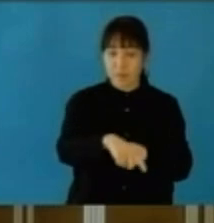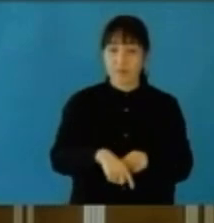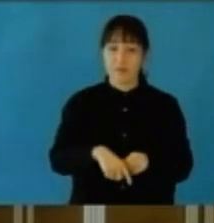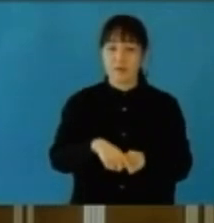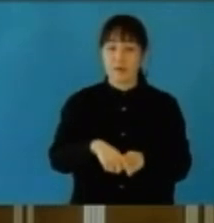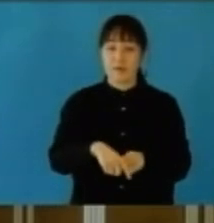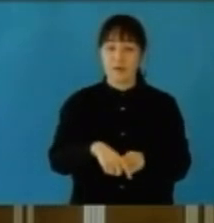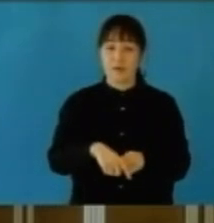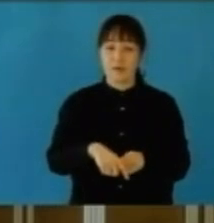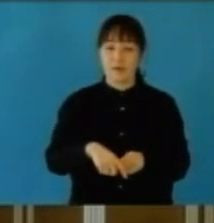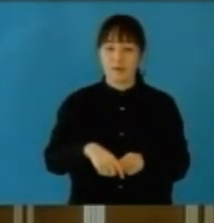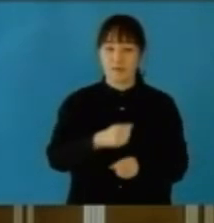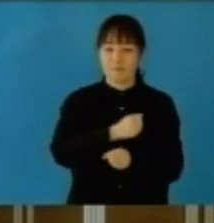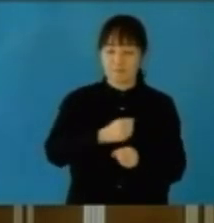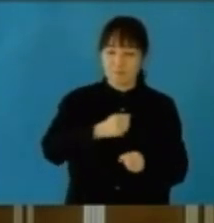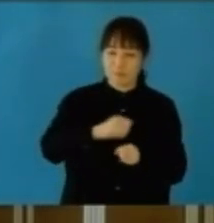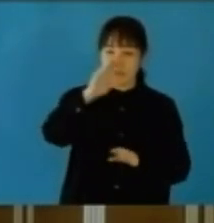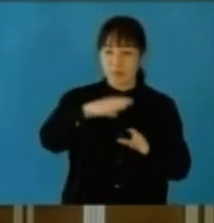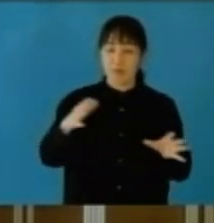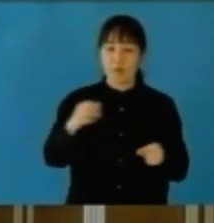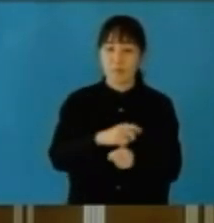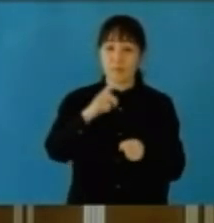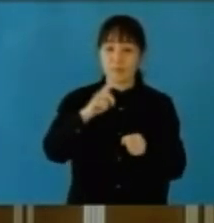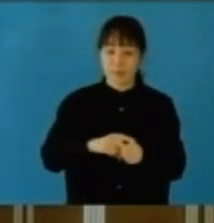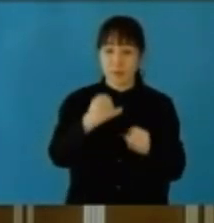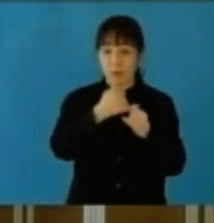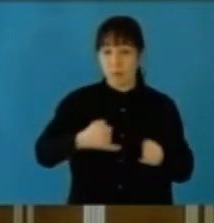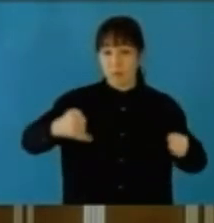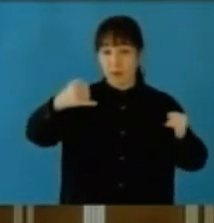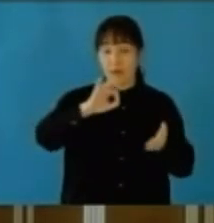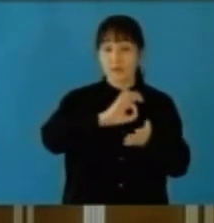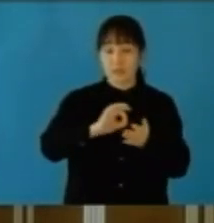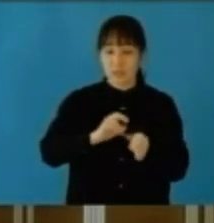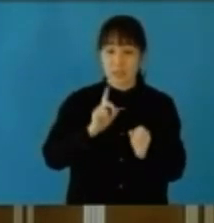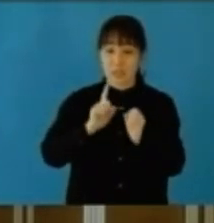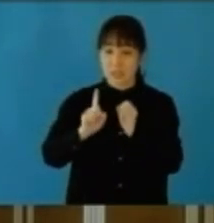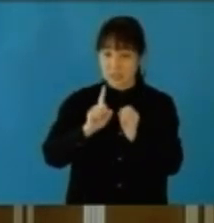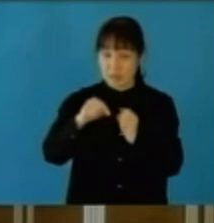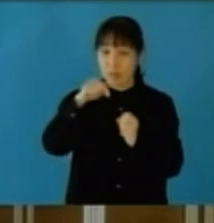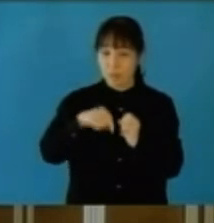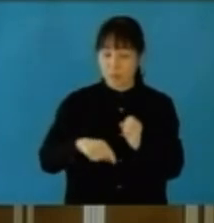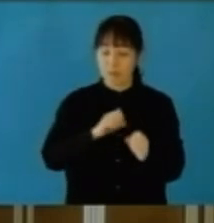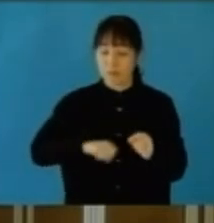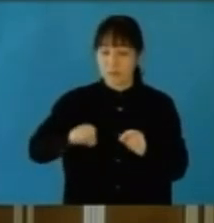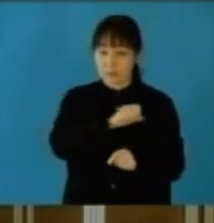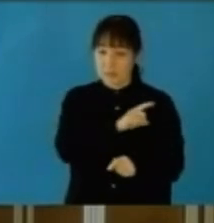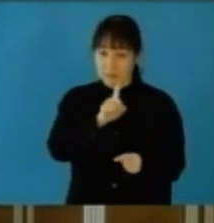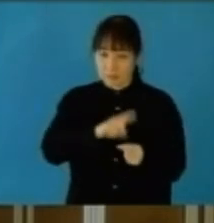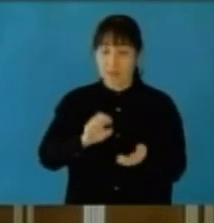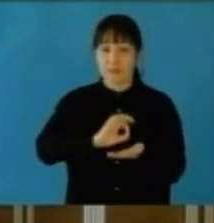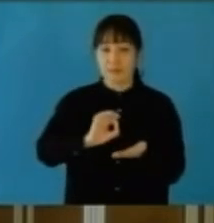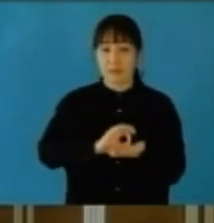消した産地転換における打ち合わせを行うなど、デジタルツールを積極的に活用しているところでございます。